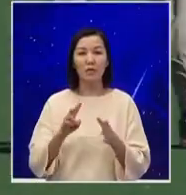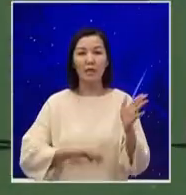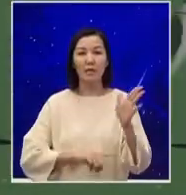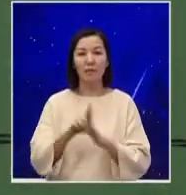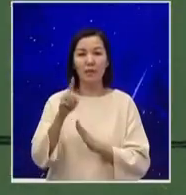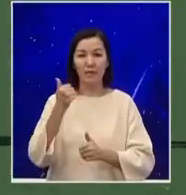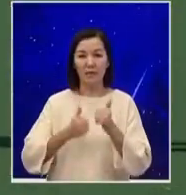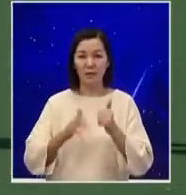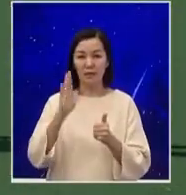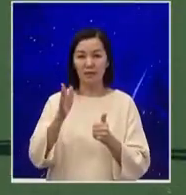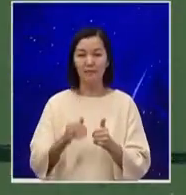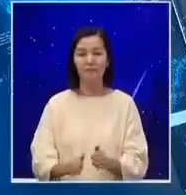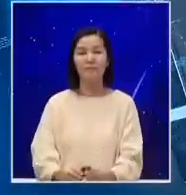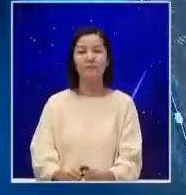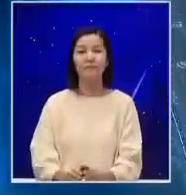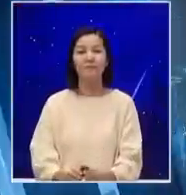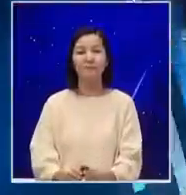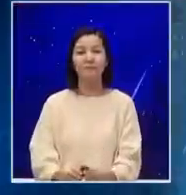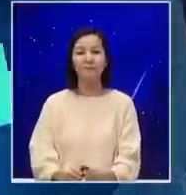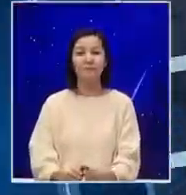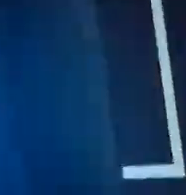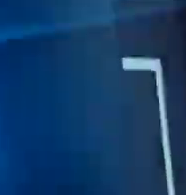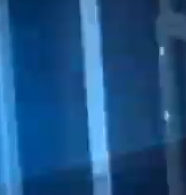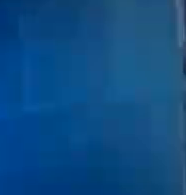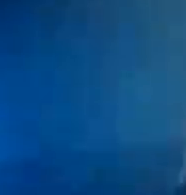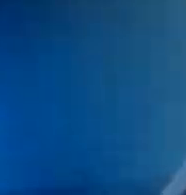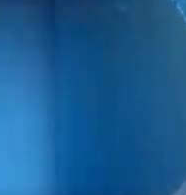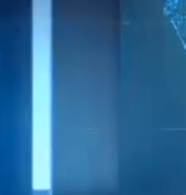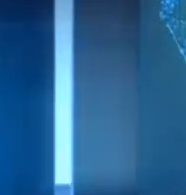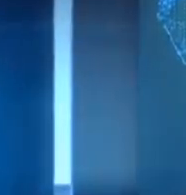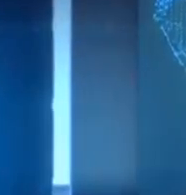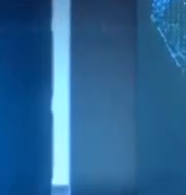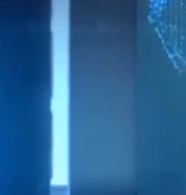деп жоспарланған. Жарқын Ұрланұлы, Әсет Дүйсенбек, Жетісу телеарнасы.